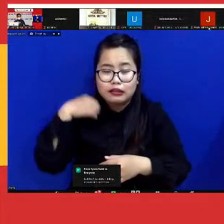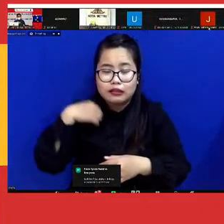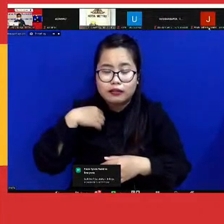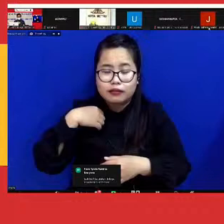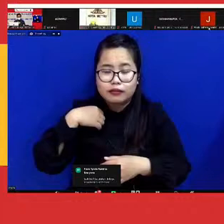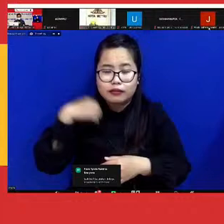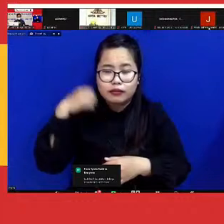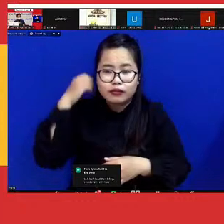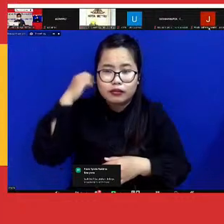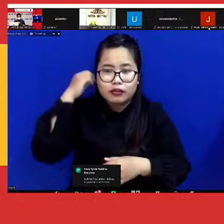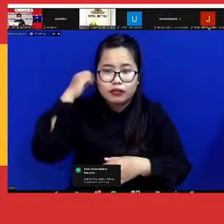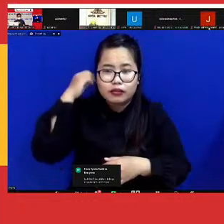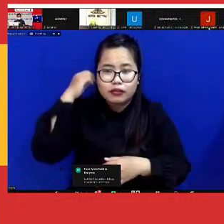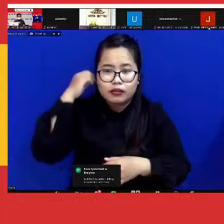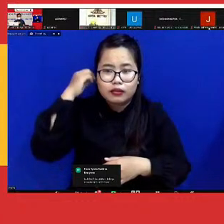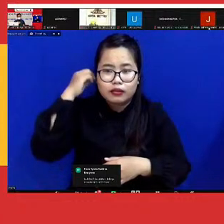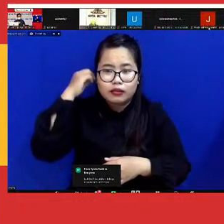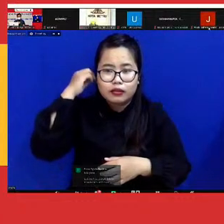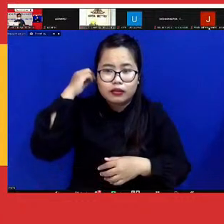kegiatannya secara